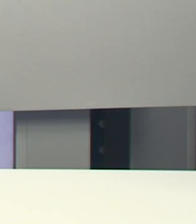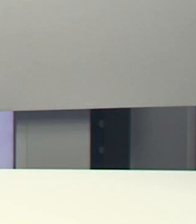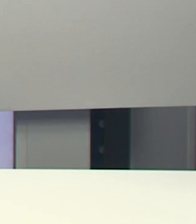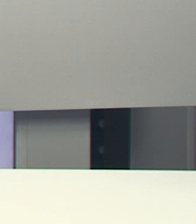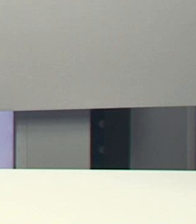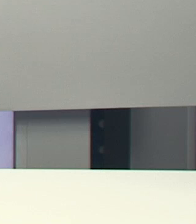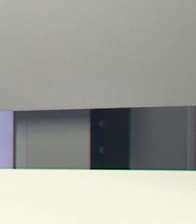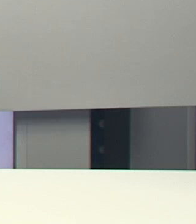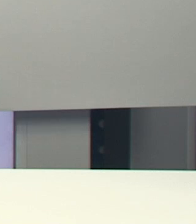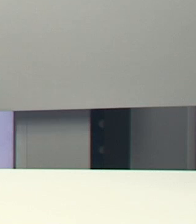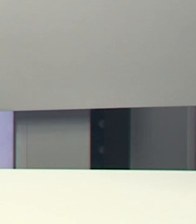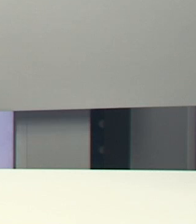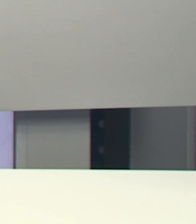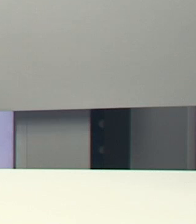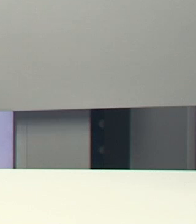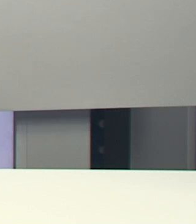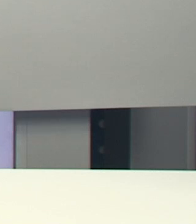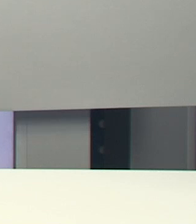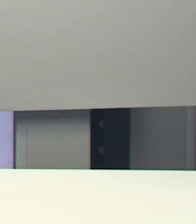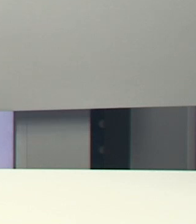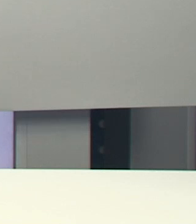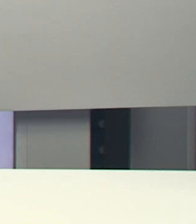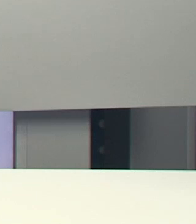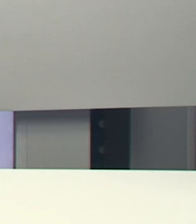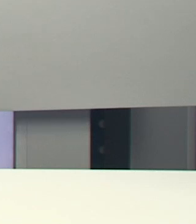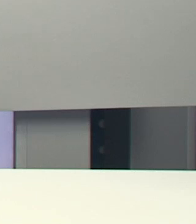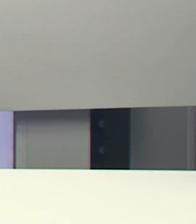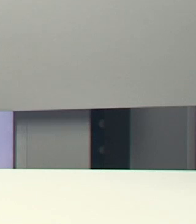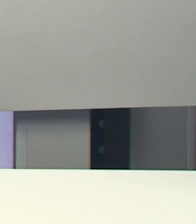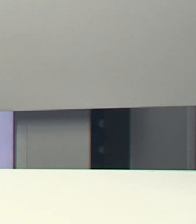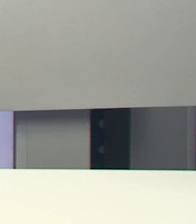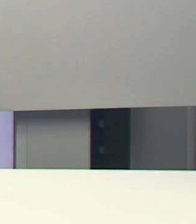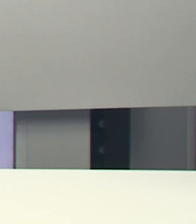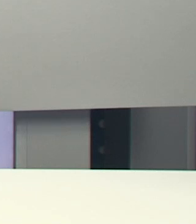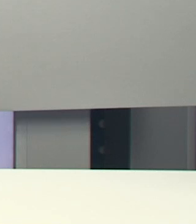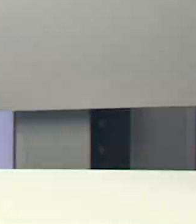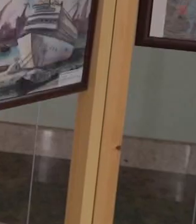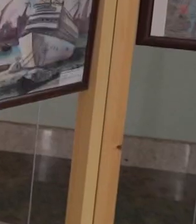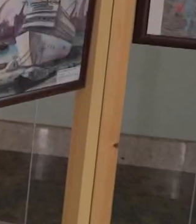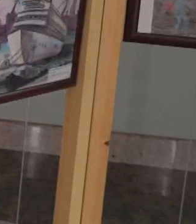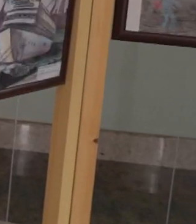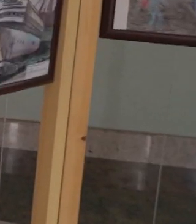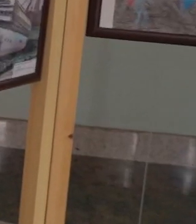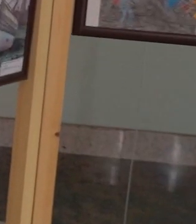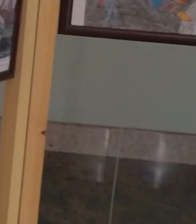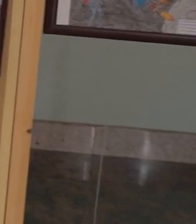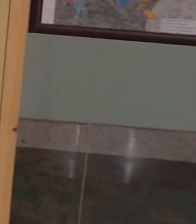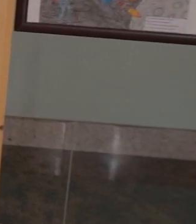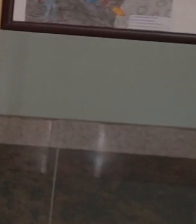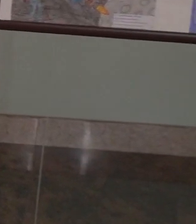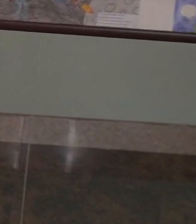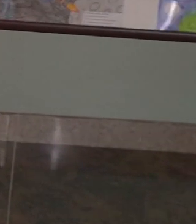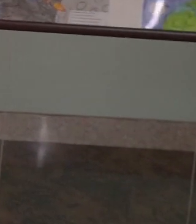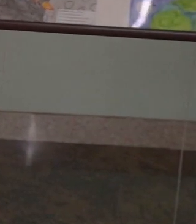выставку лучших рисунков Всероссийского конкурса мое будущее авторы дети-сироты со всей страны из полутора тысяч